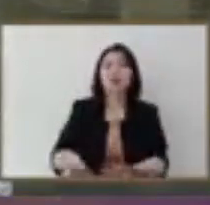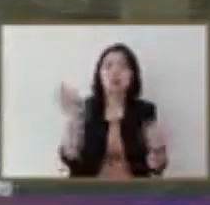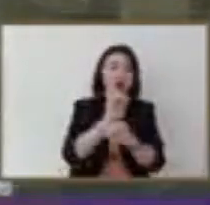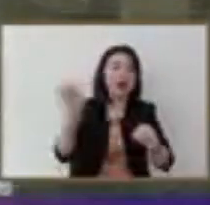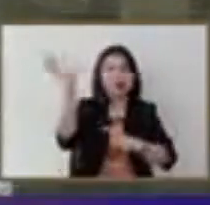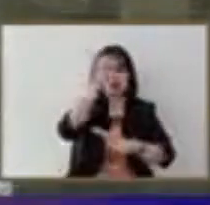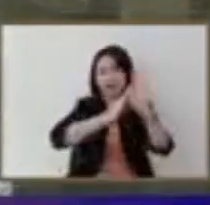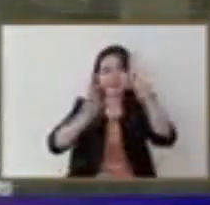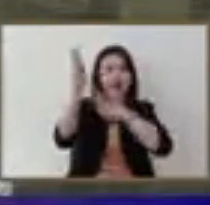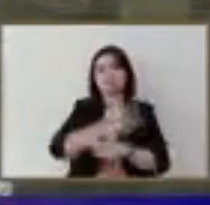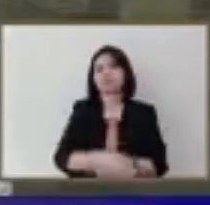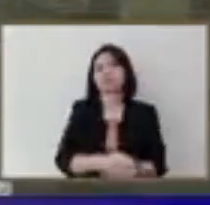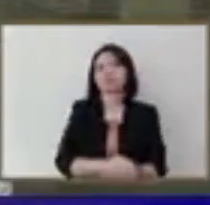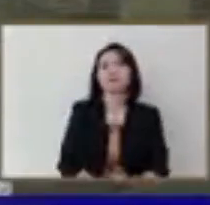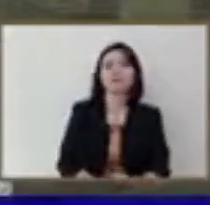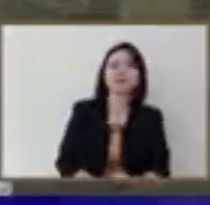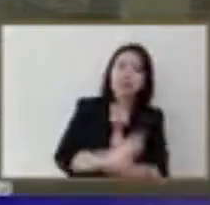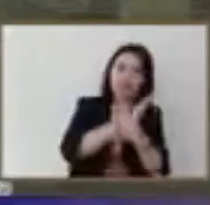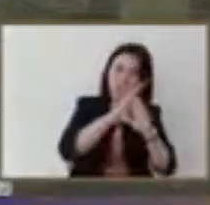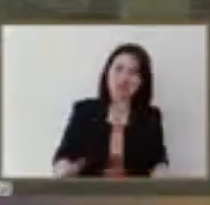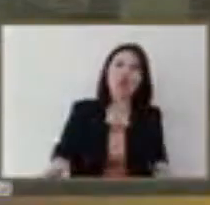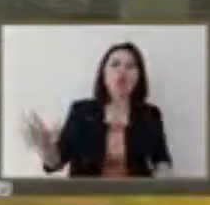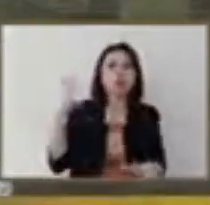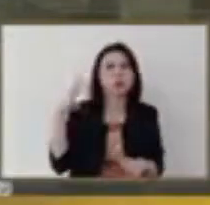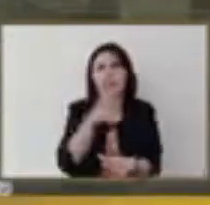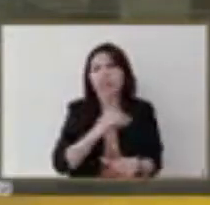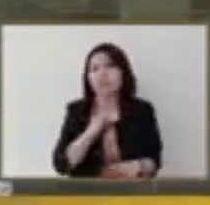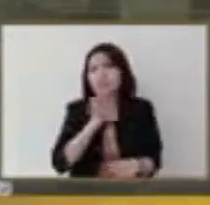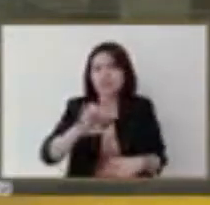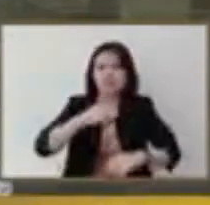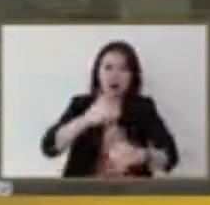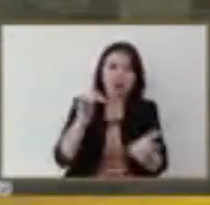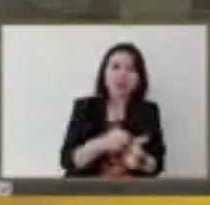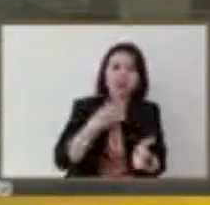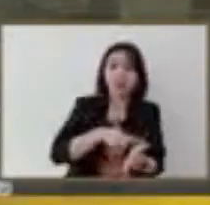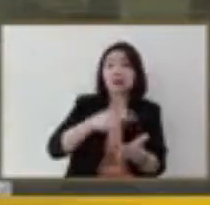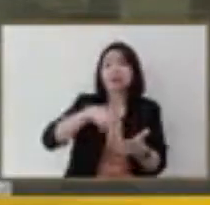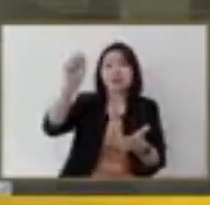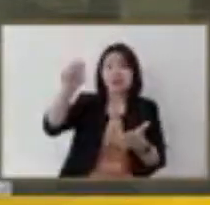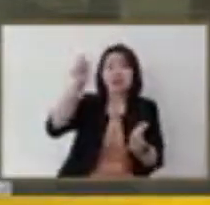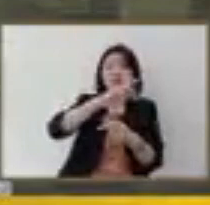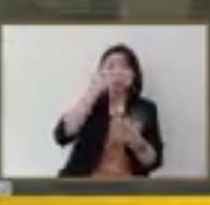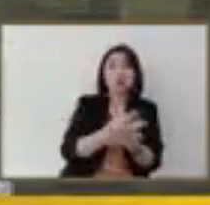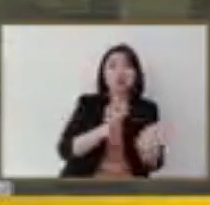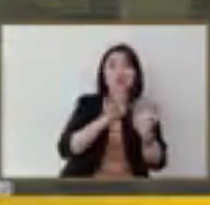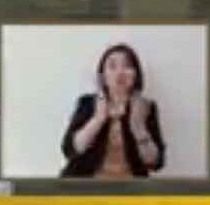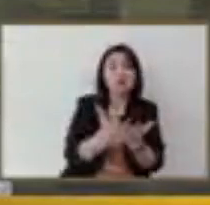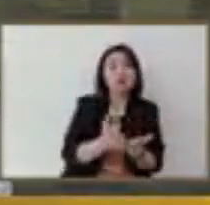Huwag mo nang hintayin at ipagmalaki na nabasa mo na ang buong Biblia ng paulit-ulit, pero wala ka pa ni isang verse na